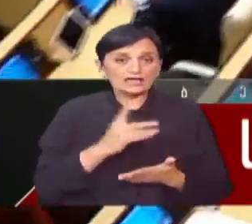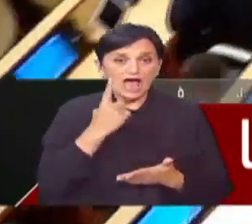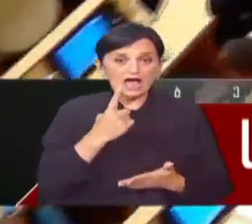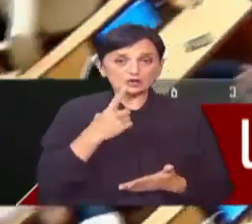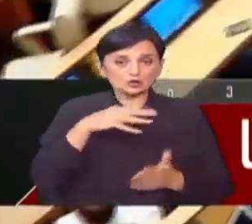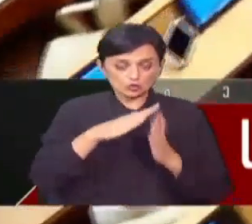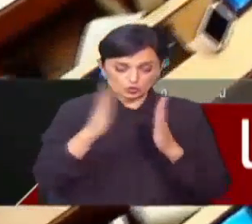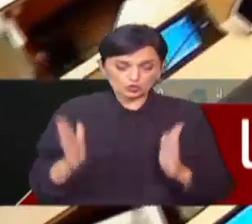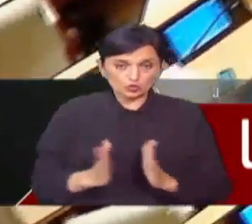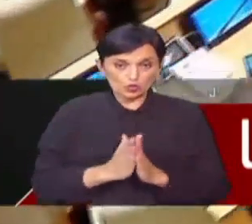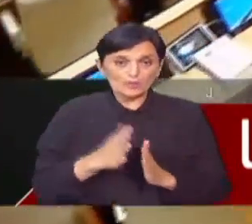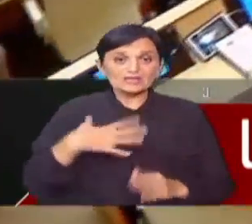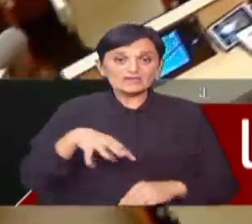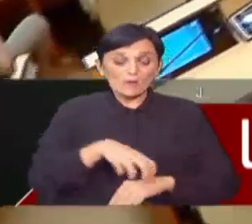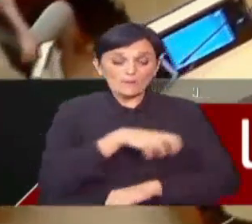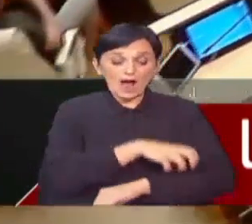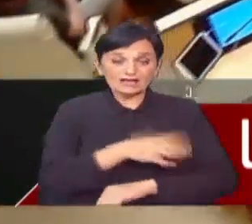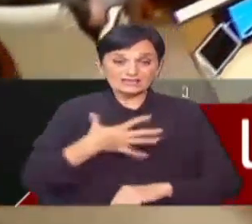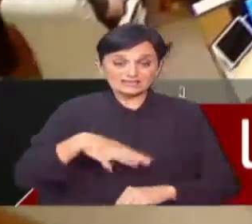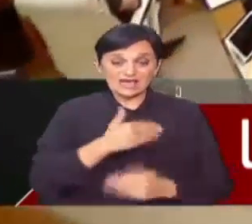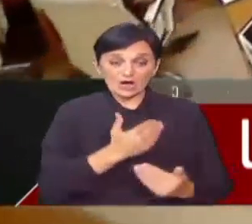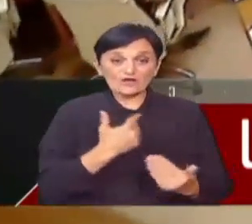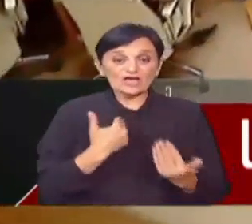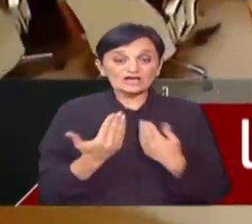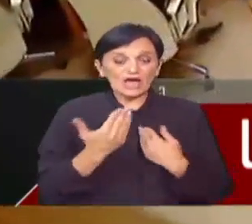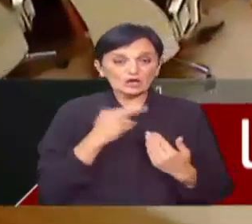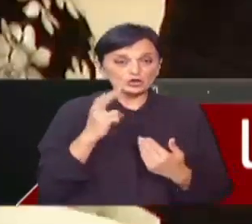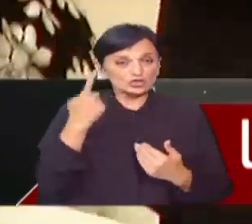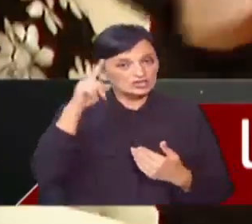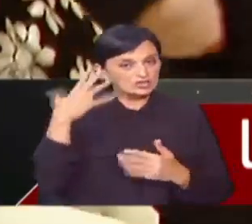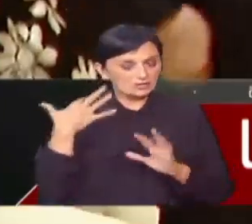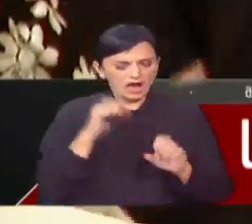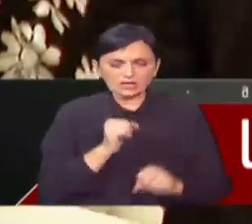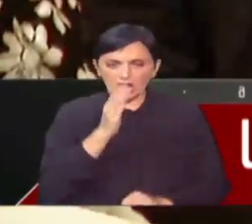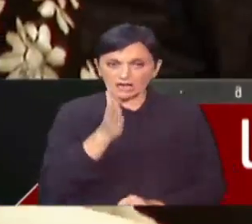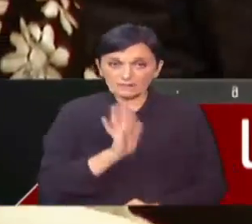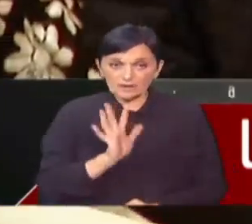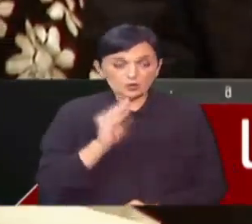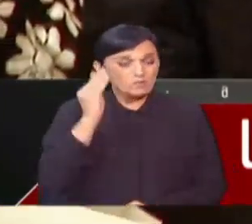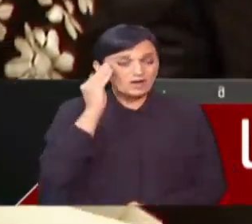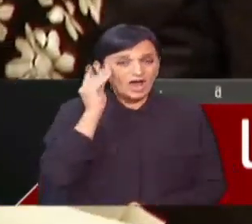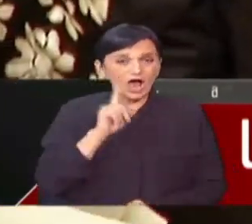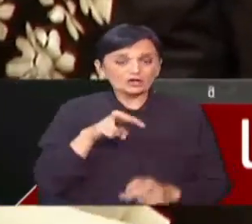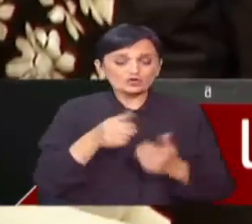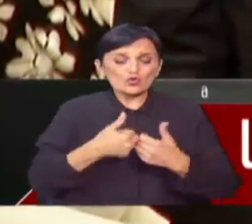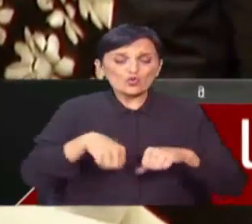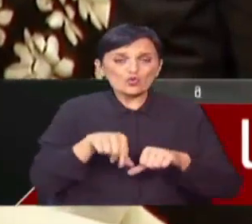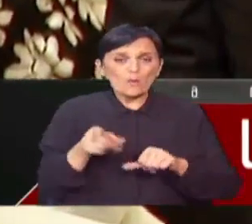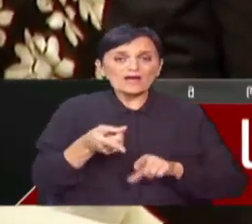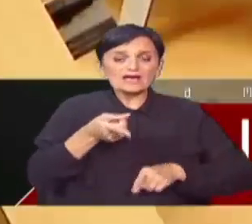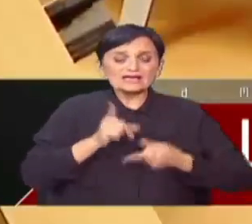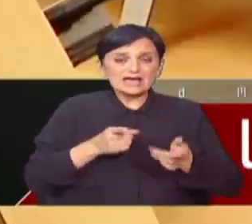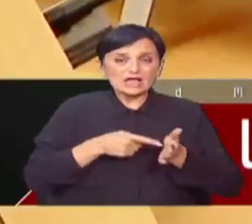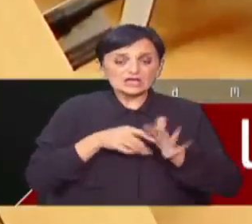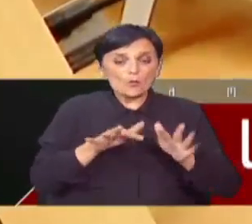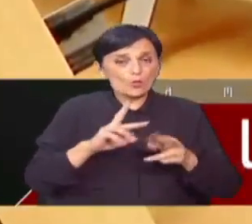ерцуловнеба. Партия Сакартвелостуис цевреби кенчисхразе инициативис мхардаджерас арапиребен. Да миачният ром комиссия реалури